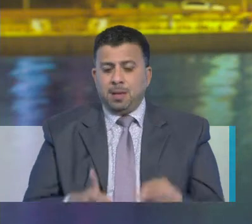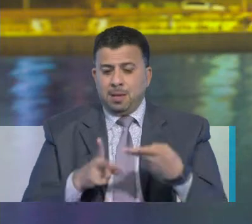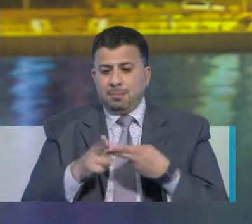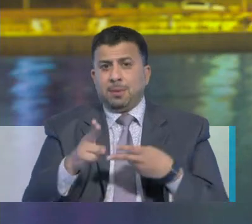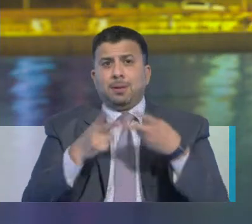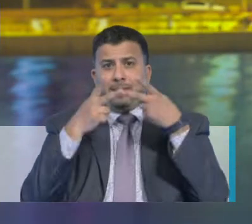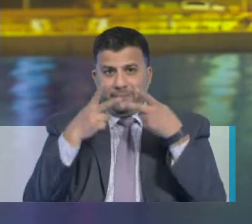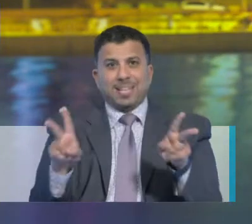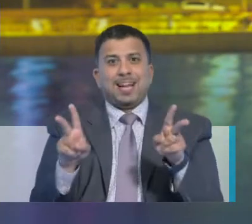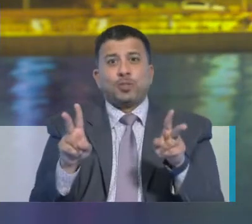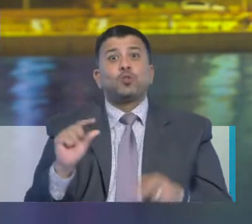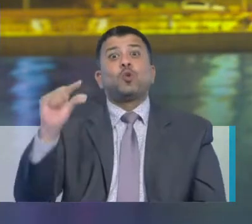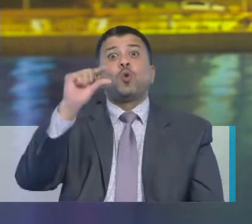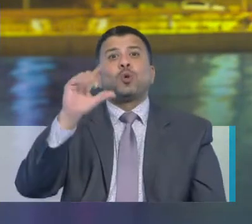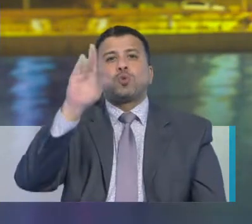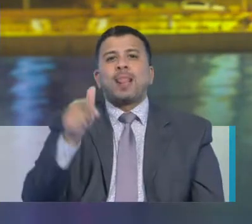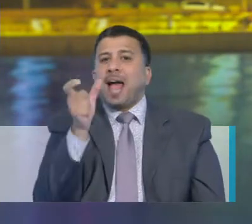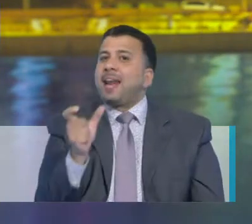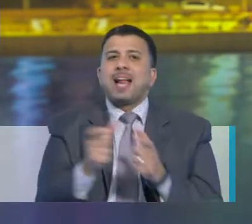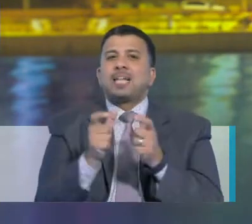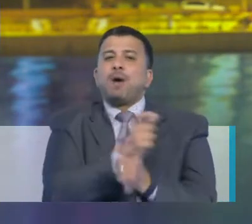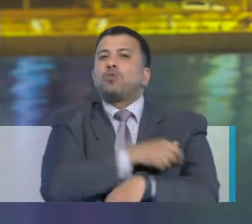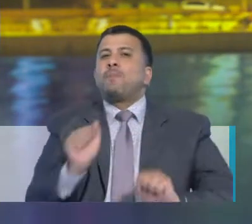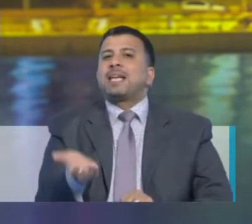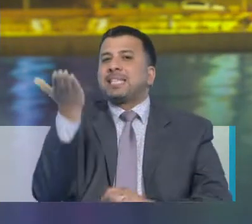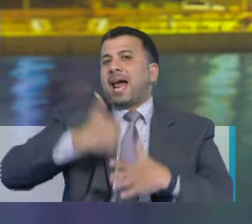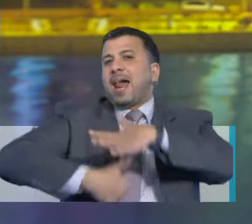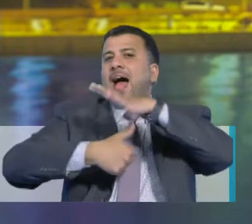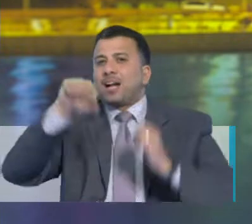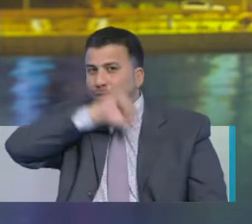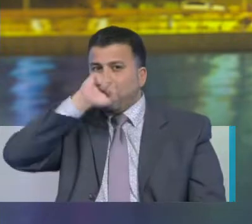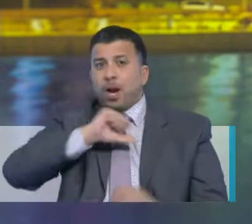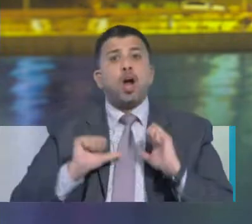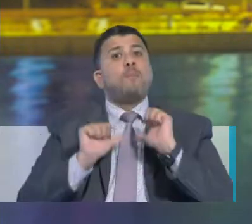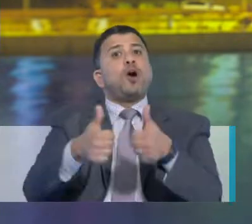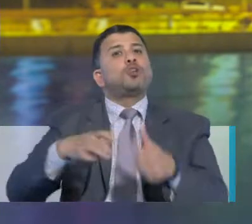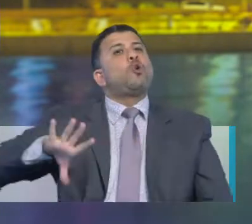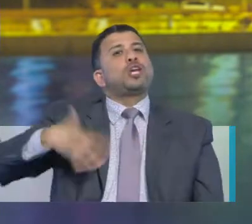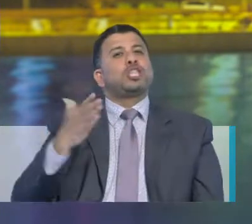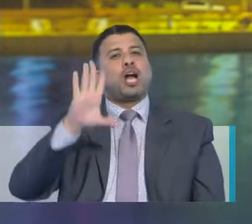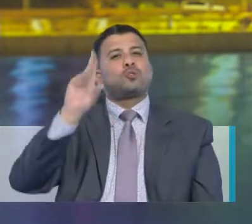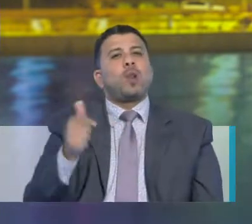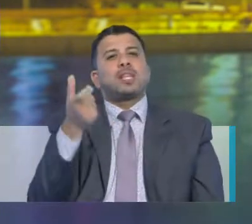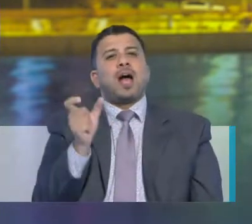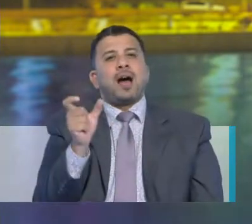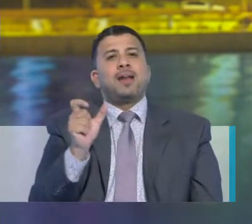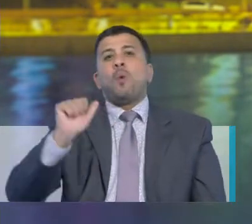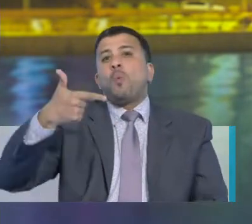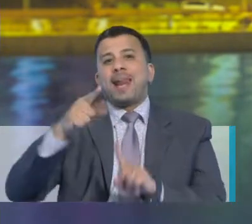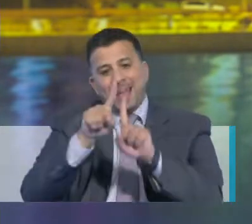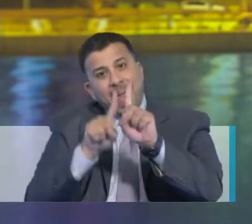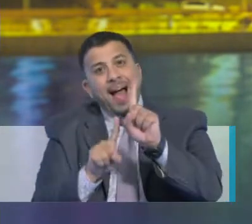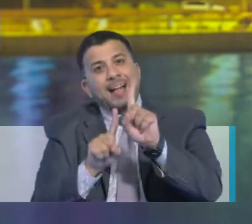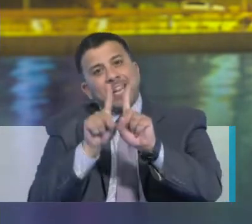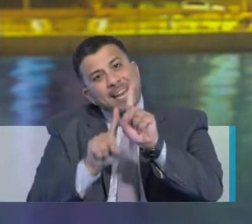افتتح صاحب السمو الشيخ الدكتور سلطان بن محمد القاسمي عضو المجلس الأعلى حاكم الشارقة وبحضور سمو الشيخ سلطان بن محمد